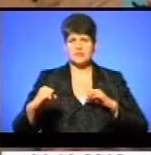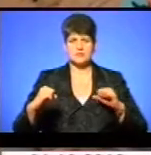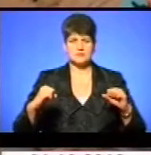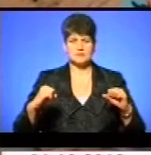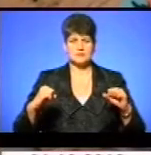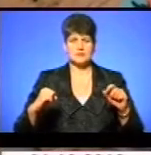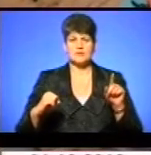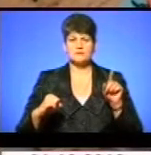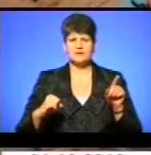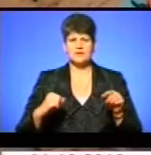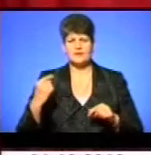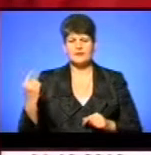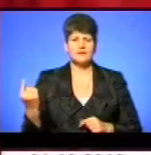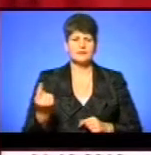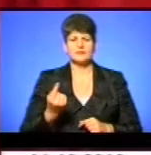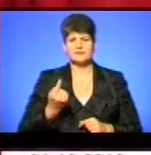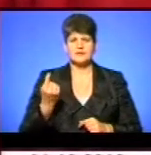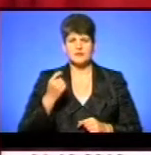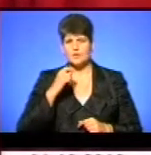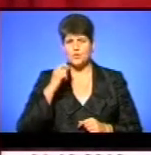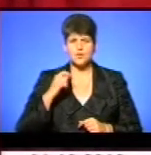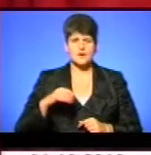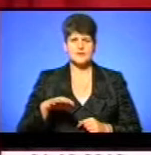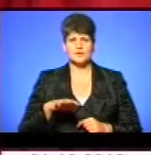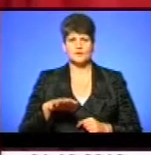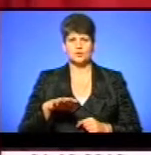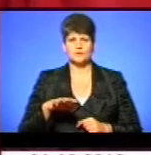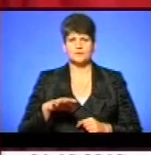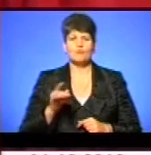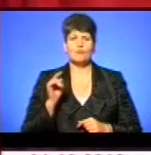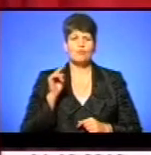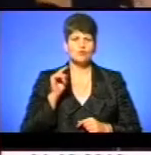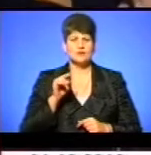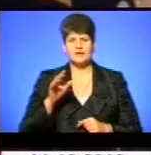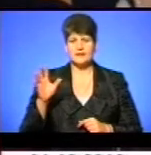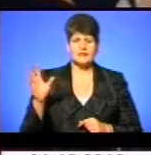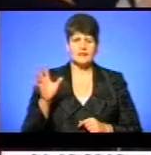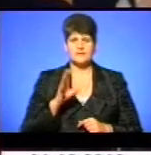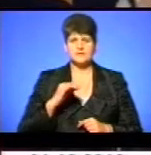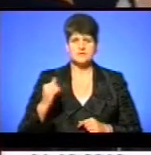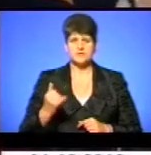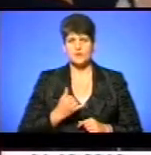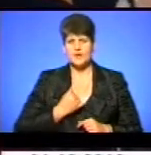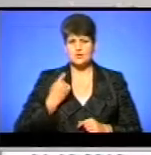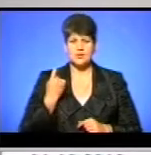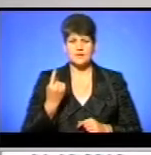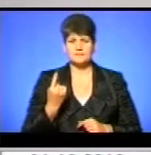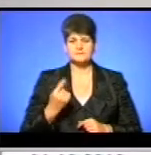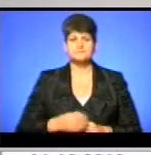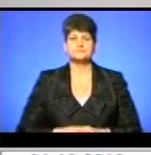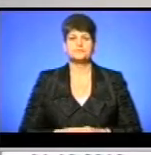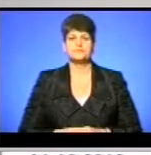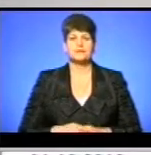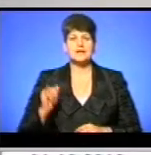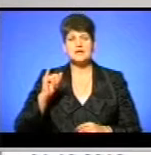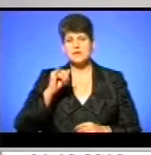бо ти єдина, Україно, бо ти на всіх у нас одна. І козаки,